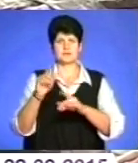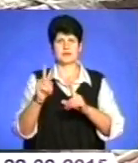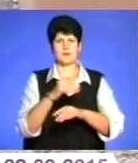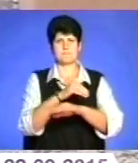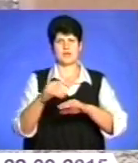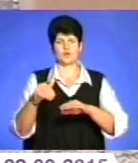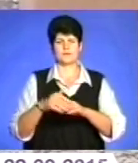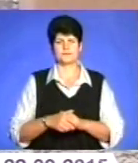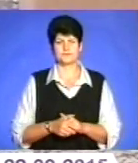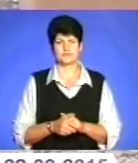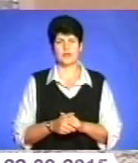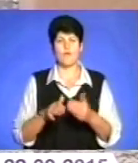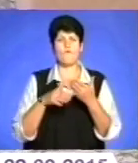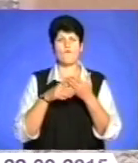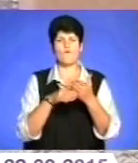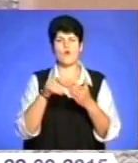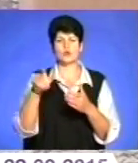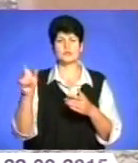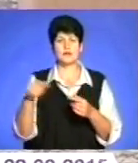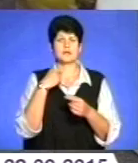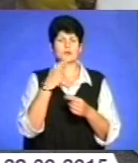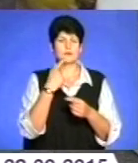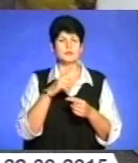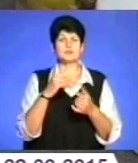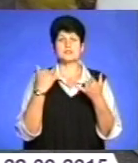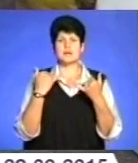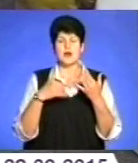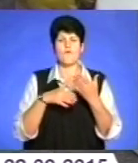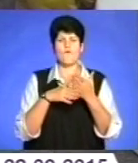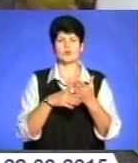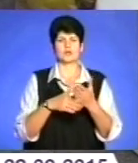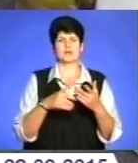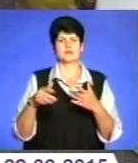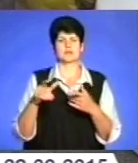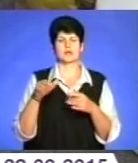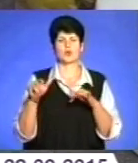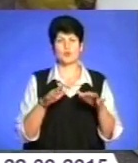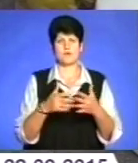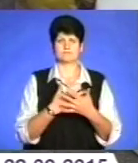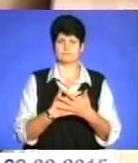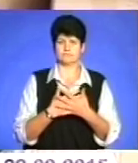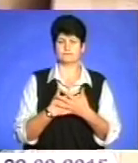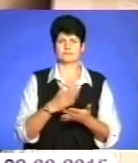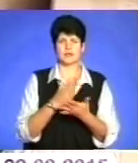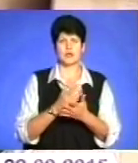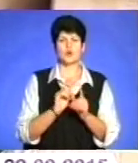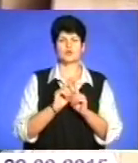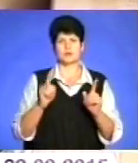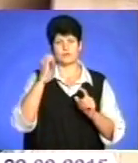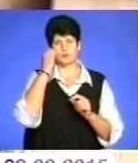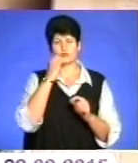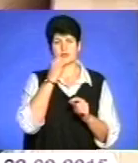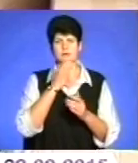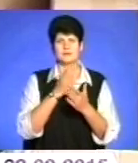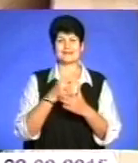передовій. Волонтери зазначають, що зараз волонтерський рух активізувався. Особливої подяки заслуговують